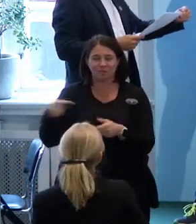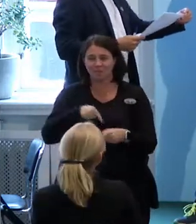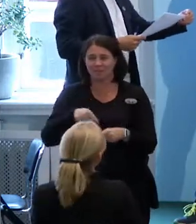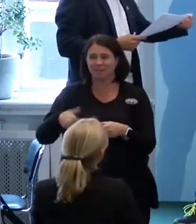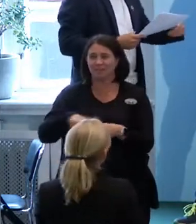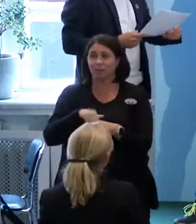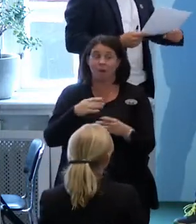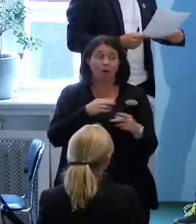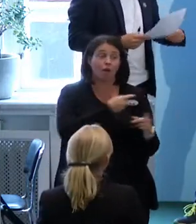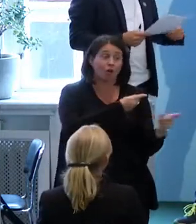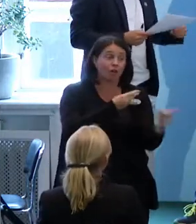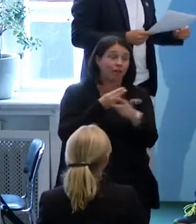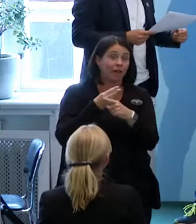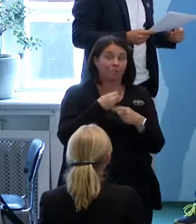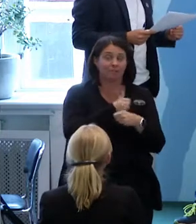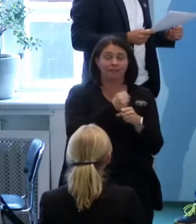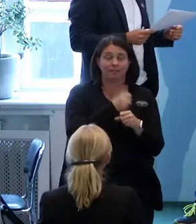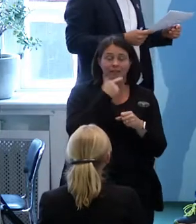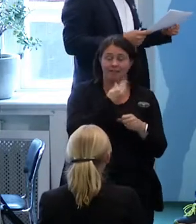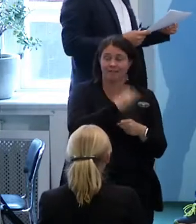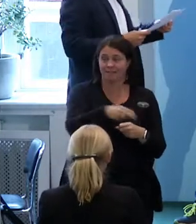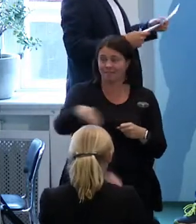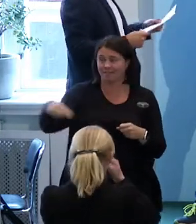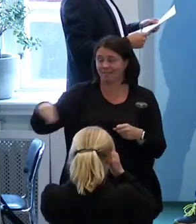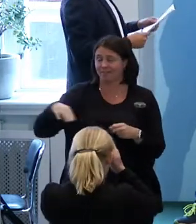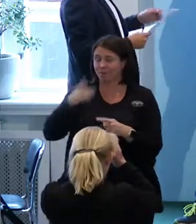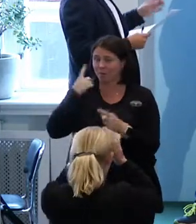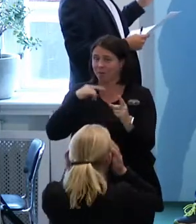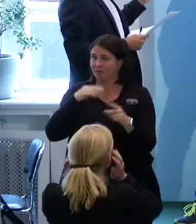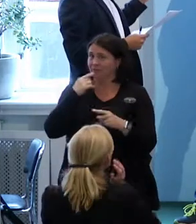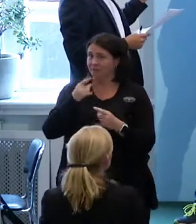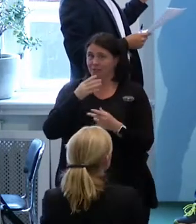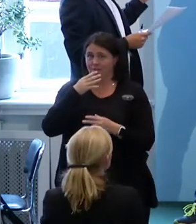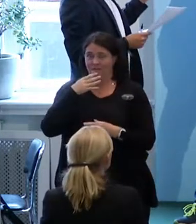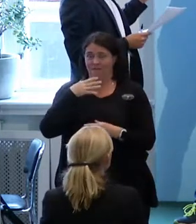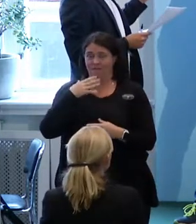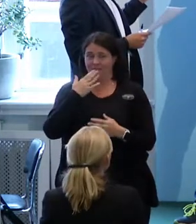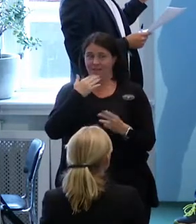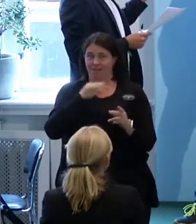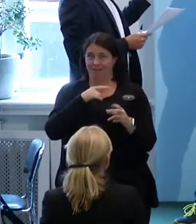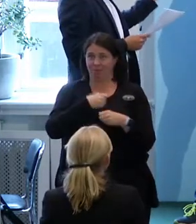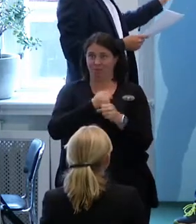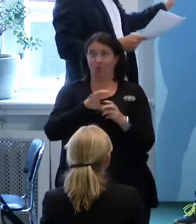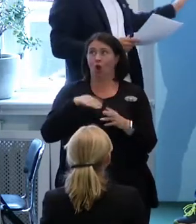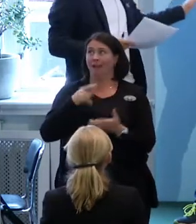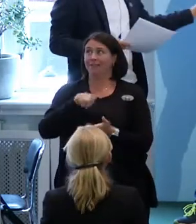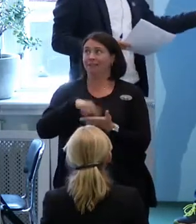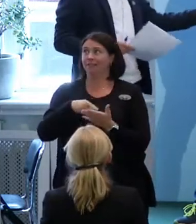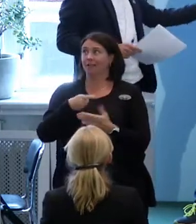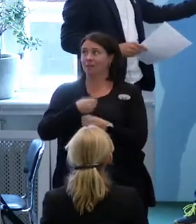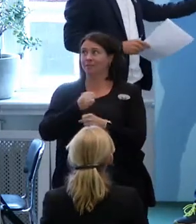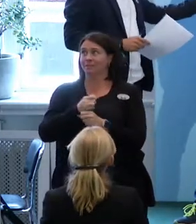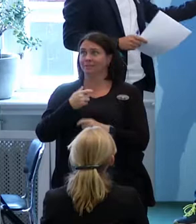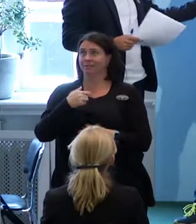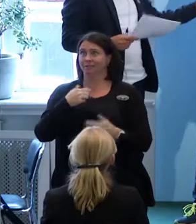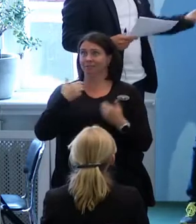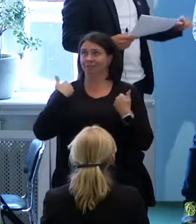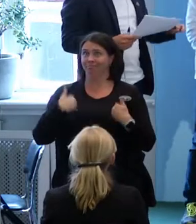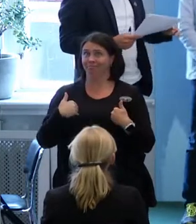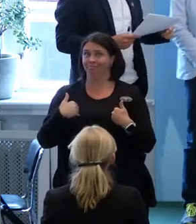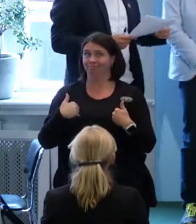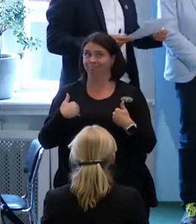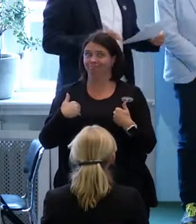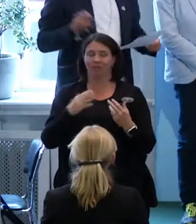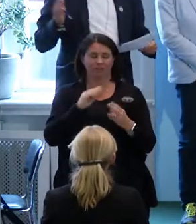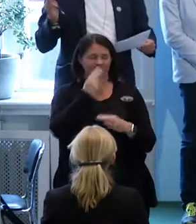ett annat parti tackade nej igår. Vi säger inte vilket. Men, jag är centerpartist. Det ser vi.